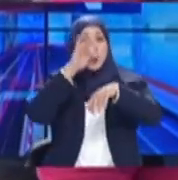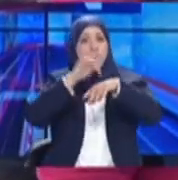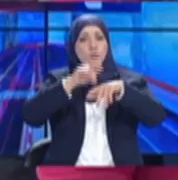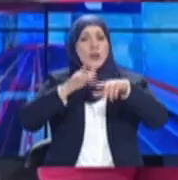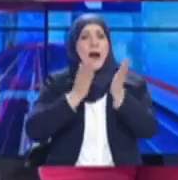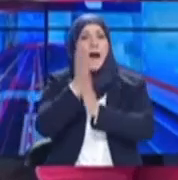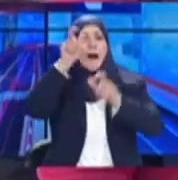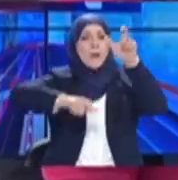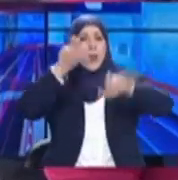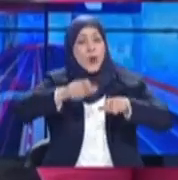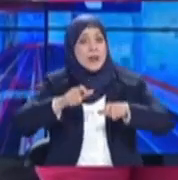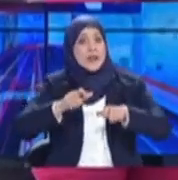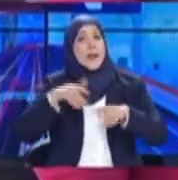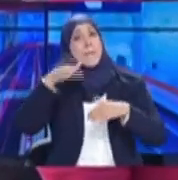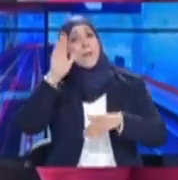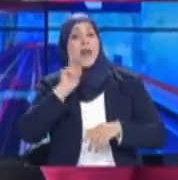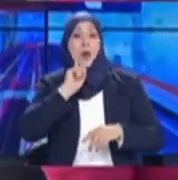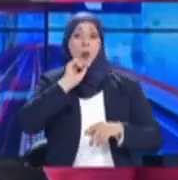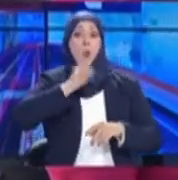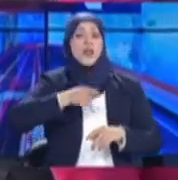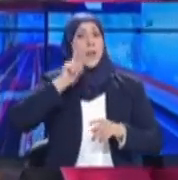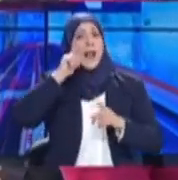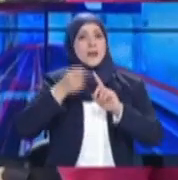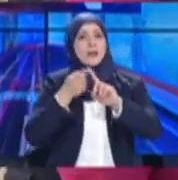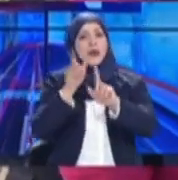ويجب على الناس ونعرفهم